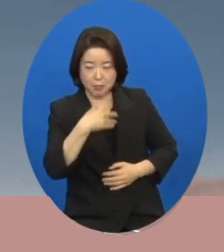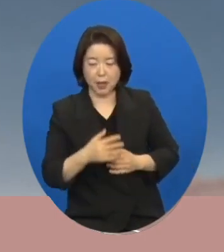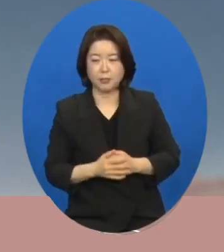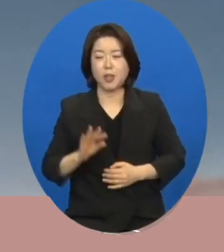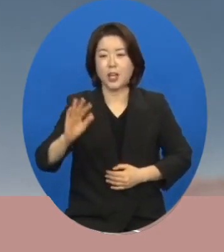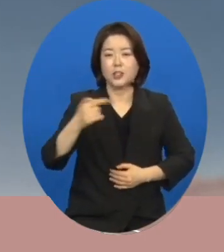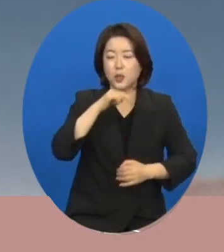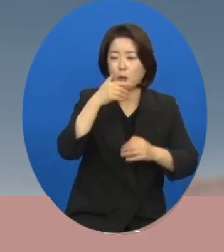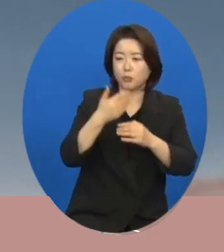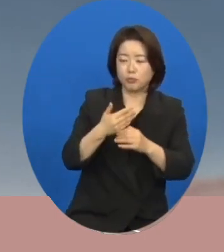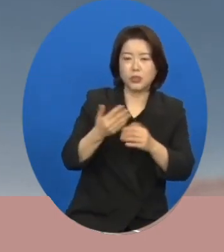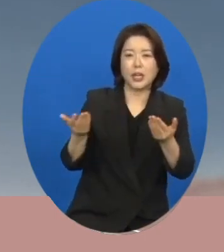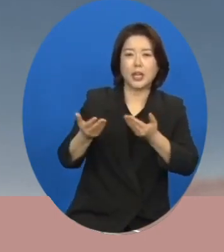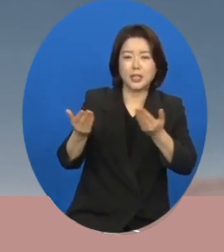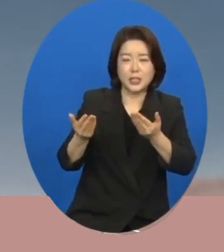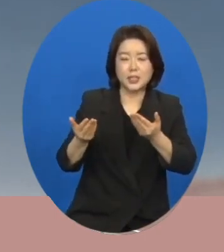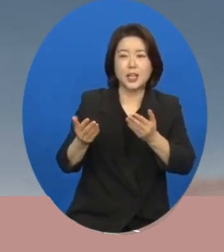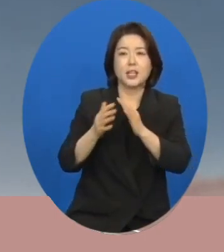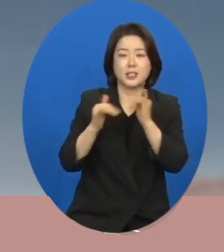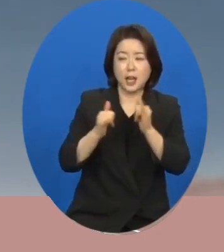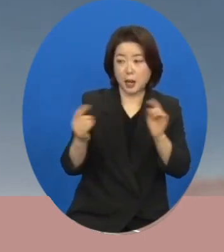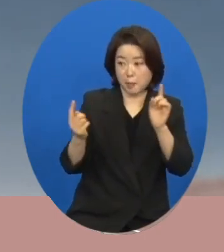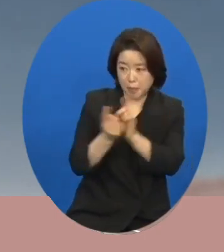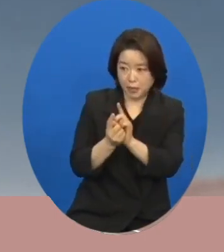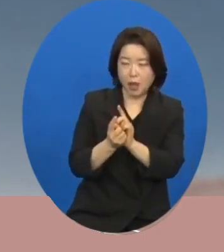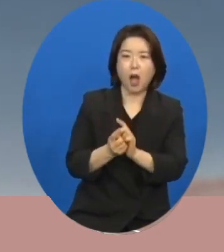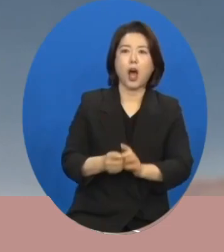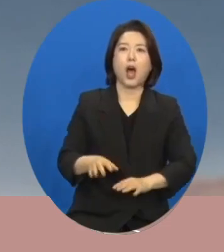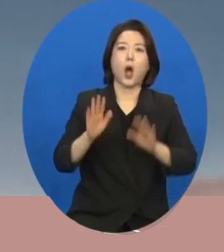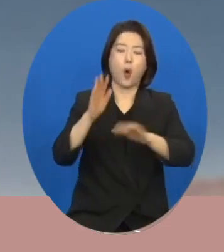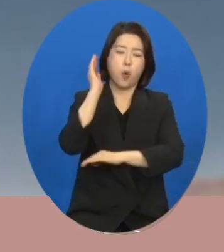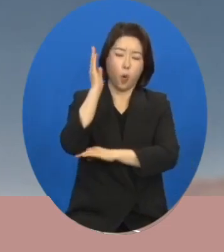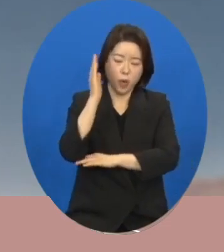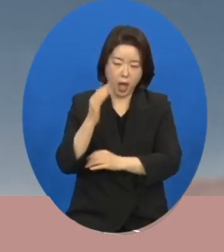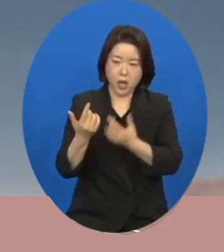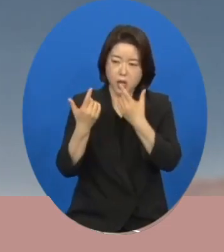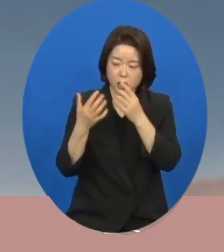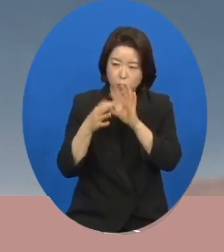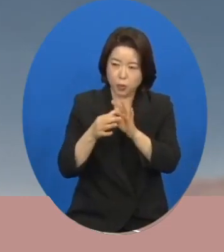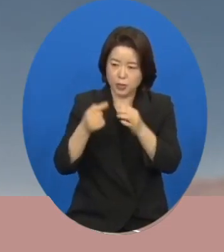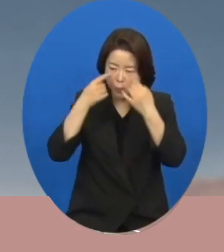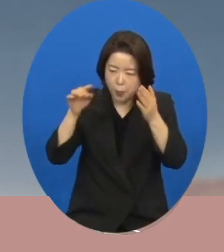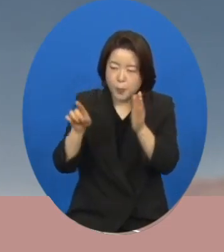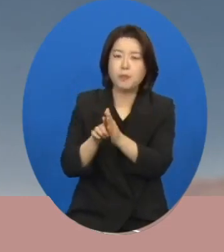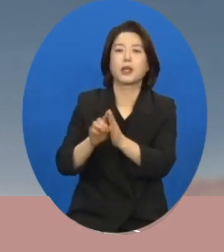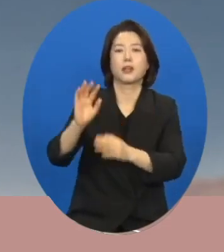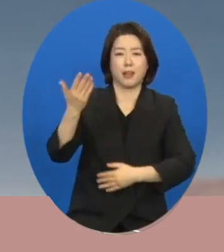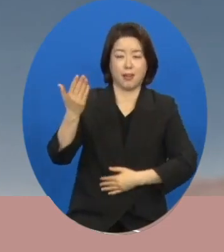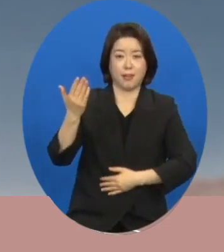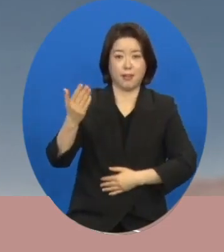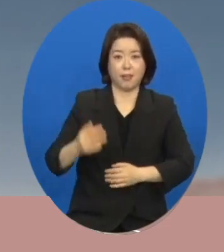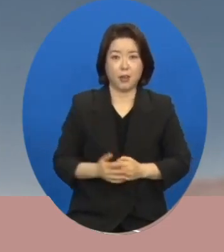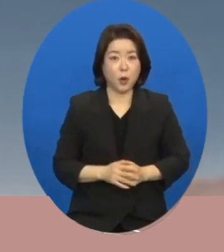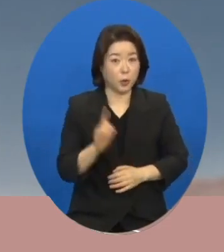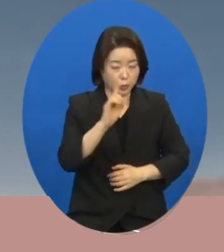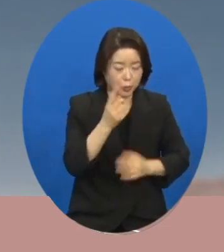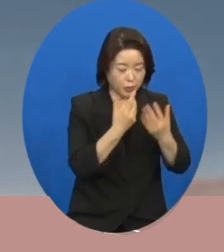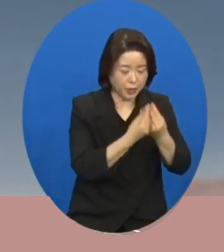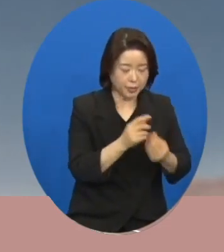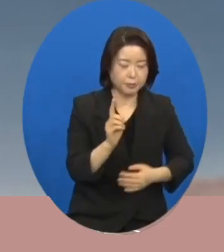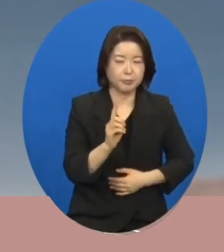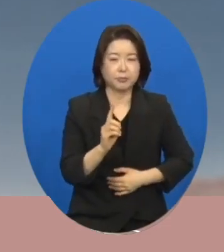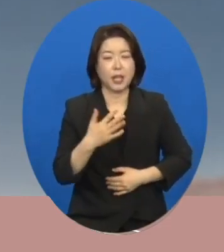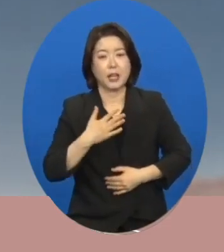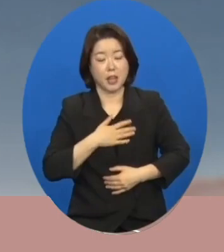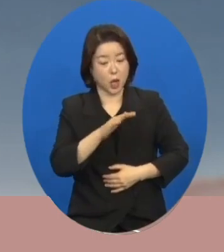만났는데 다시 한번 확증으로 받았습니다 그 얘기를 하셨어요 다음날 어떤 제 동역자 어떤 한 분이 식사를 하다가 자기가 어린